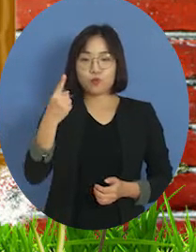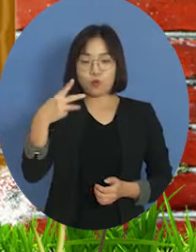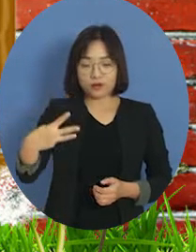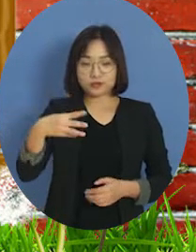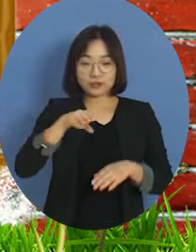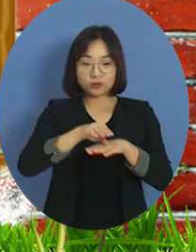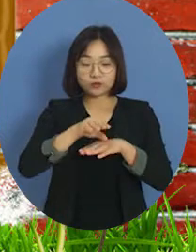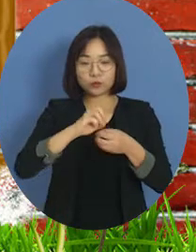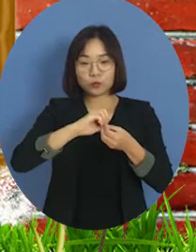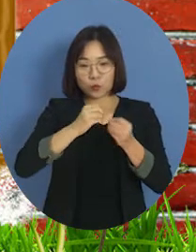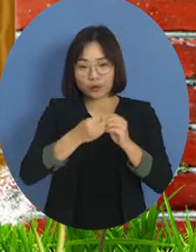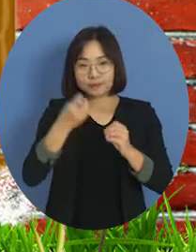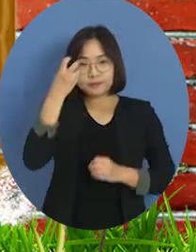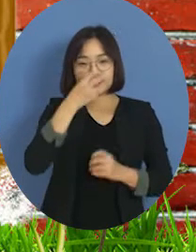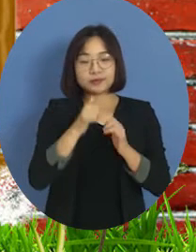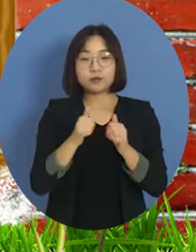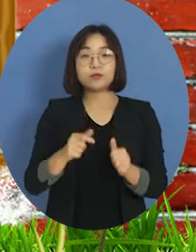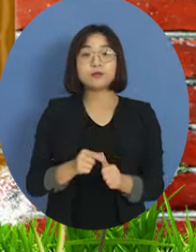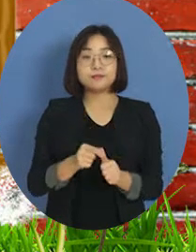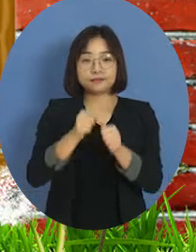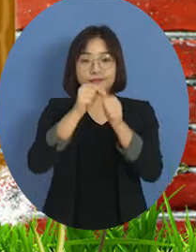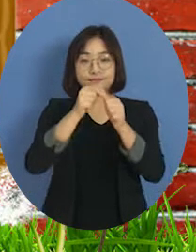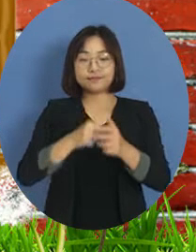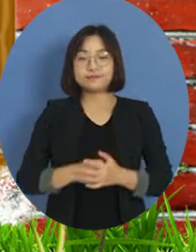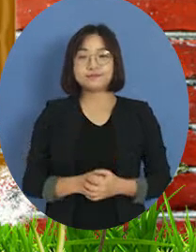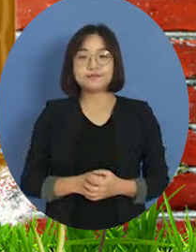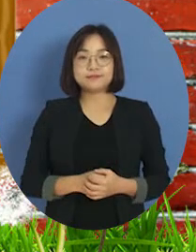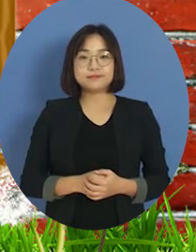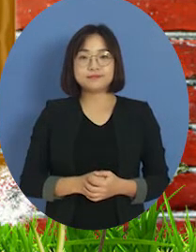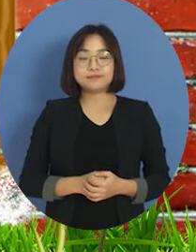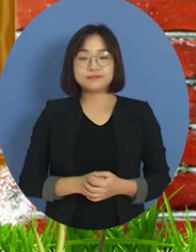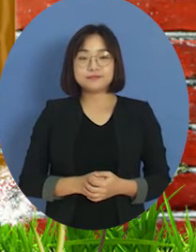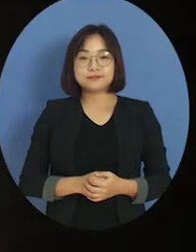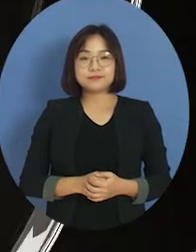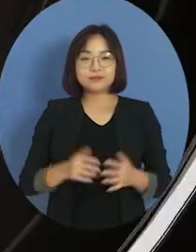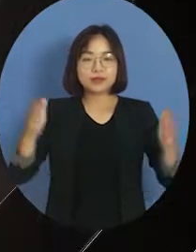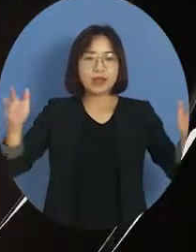주식회사 뉴올에서 자동차 부품 조립 및 검사원을 모집합니다.